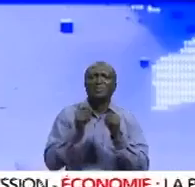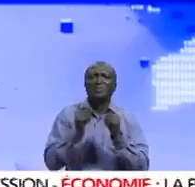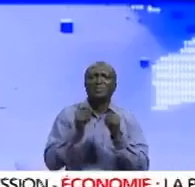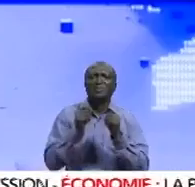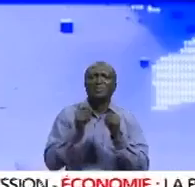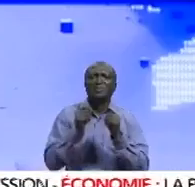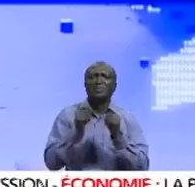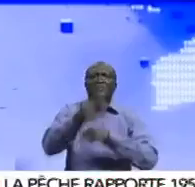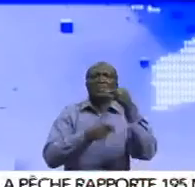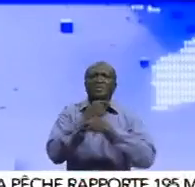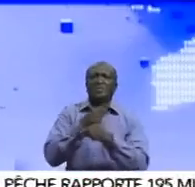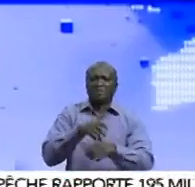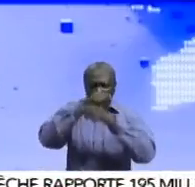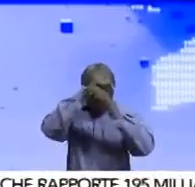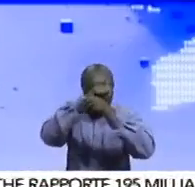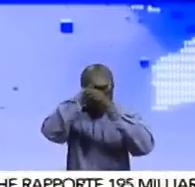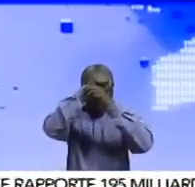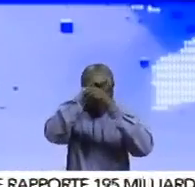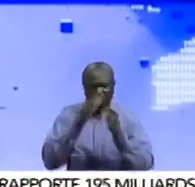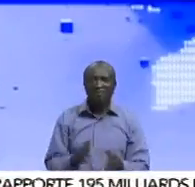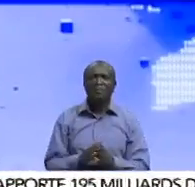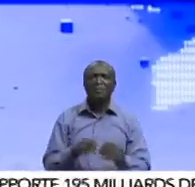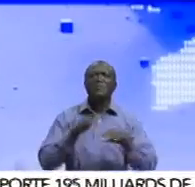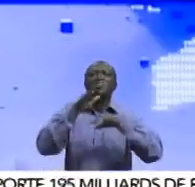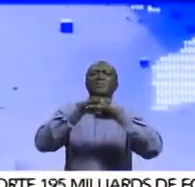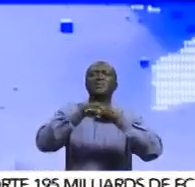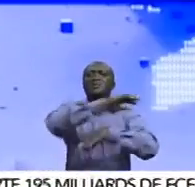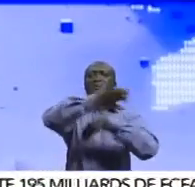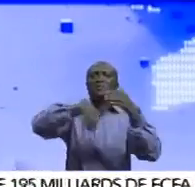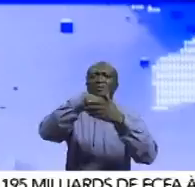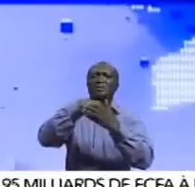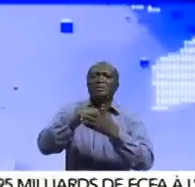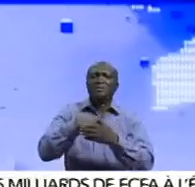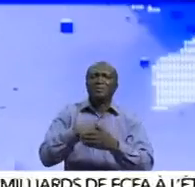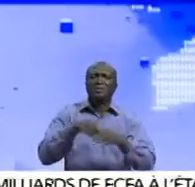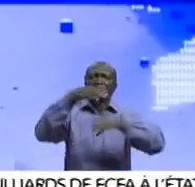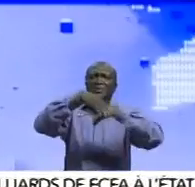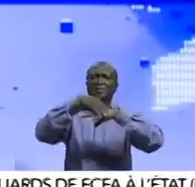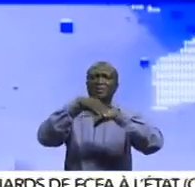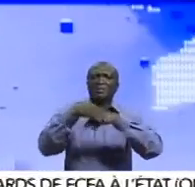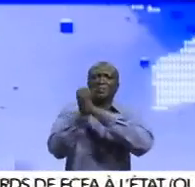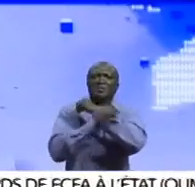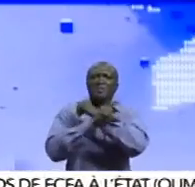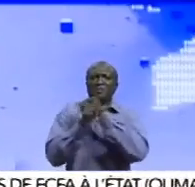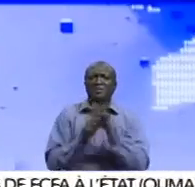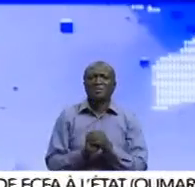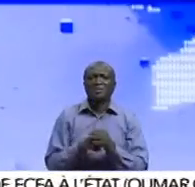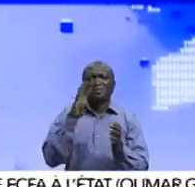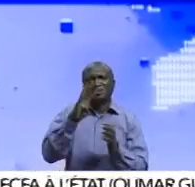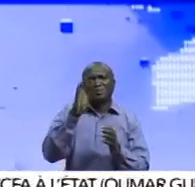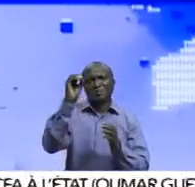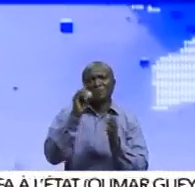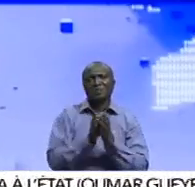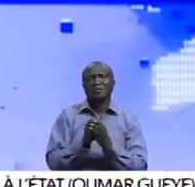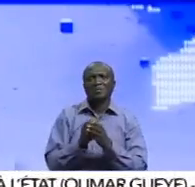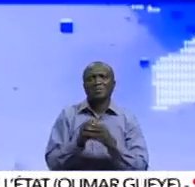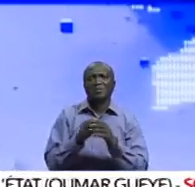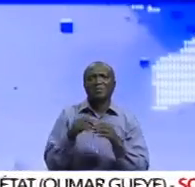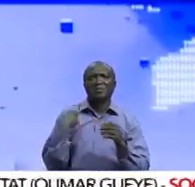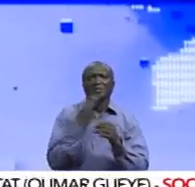consiste à bien former la jeunesse du pays sur toutes les tendu du territoire national 40 éons seront construits à terme nous